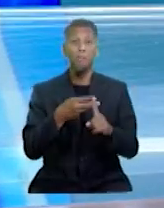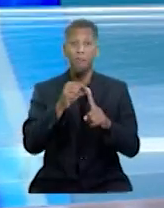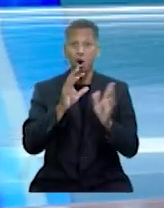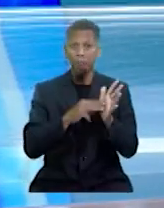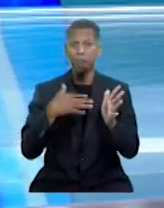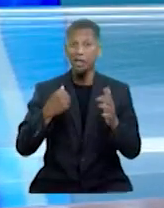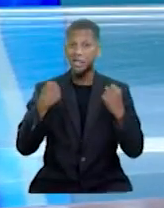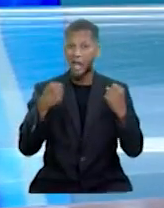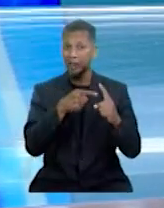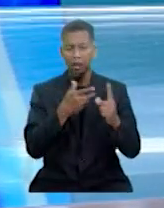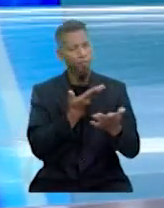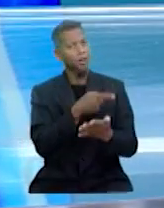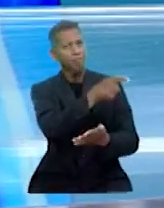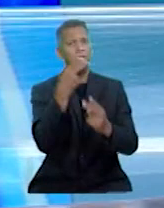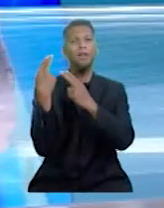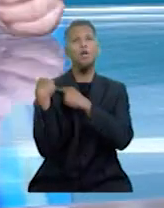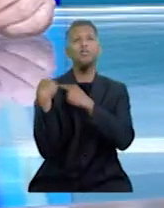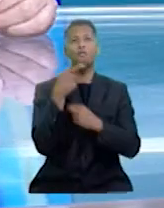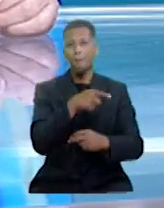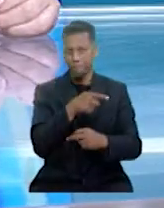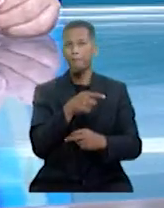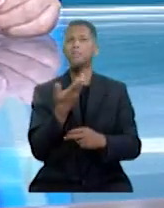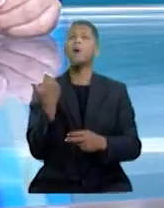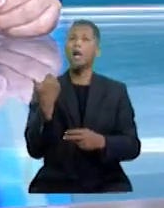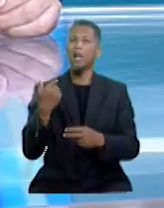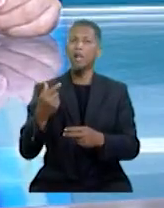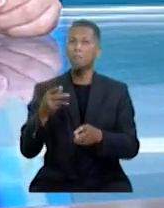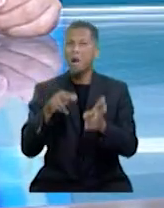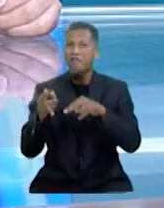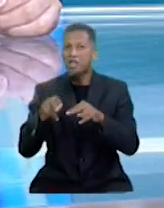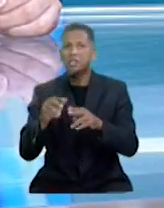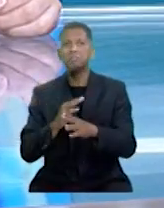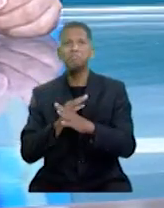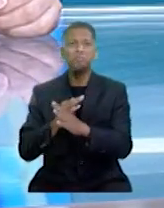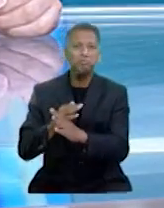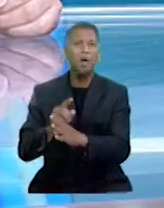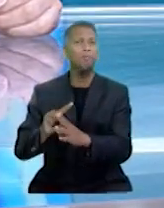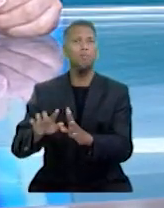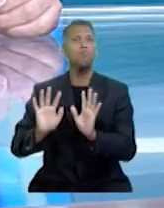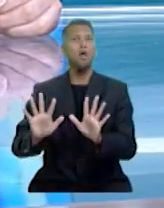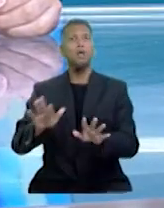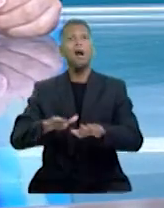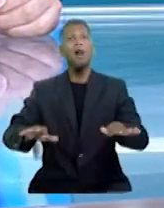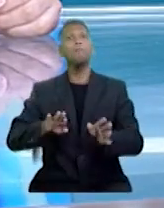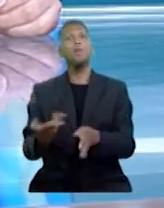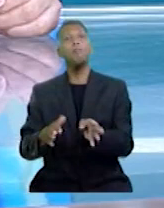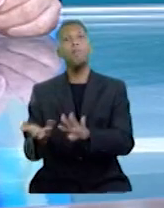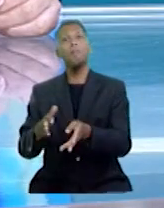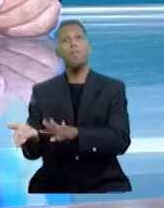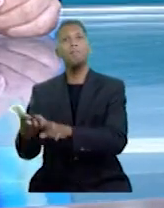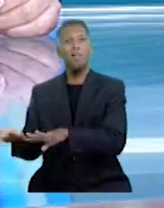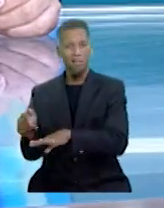Kementerian Kesehatan diminta bertanggung jawab karena lalai menjalankan fungsi pengawasan dan pencegahan hingga mengakibatkan ratusan